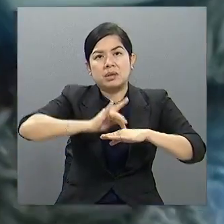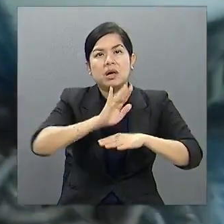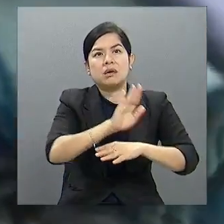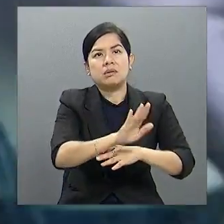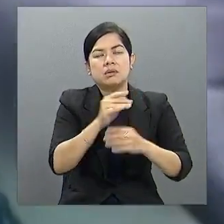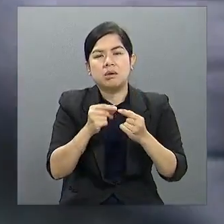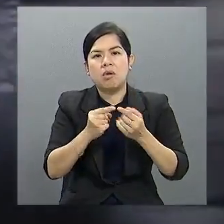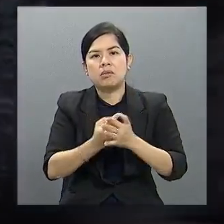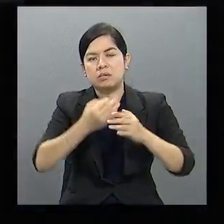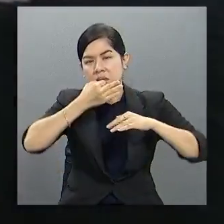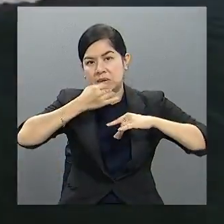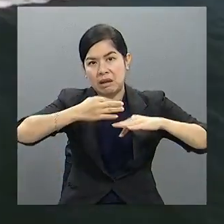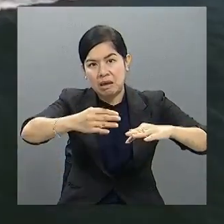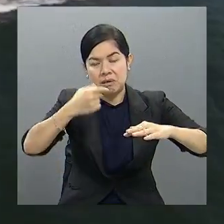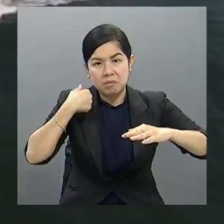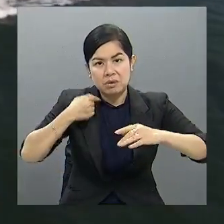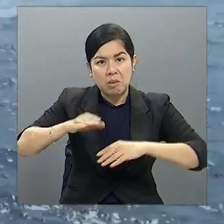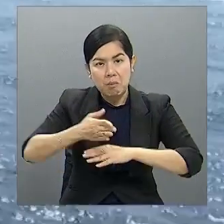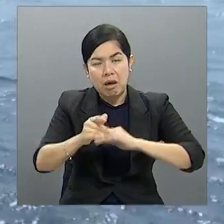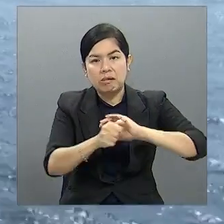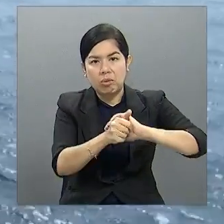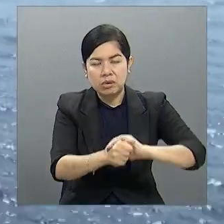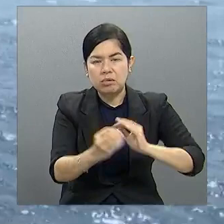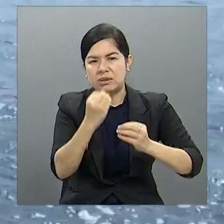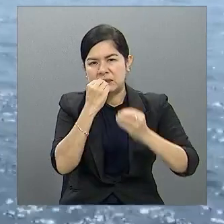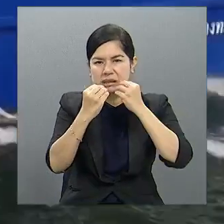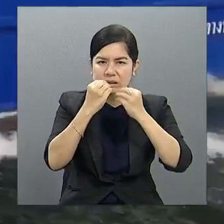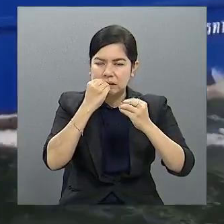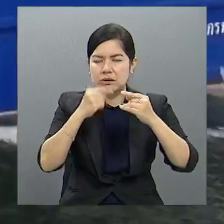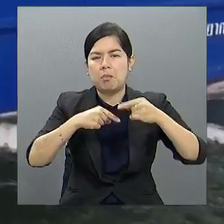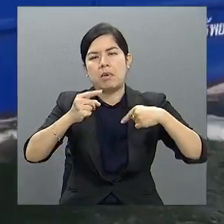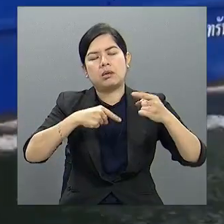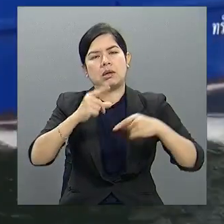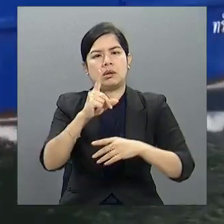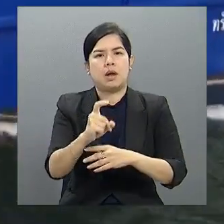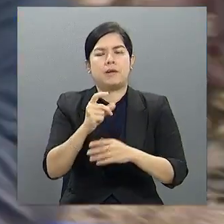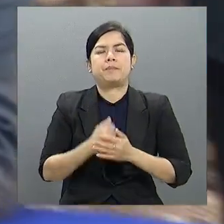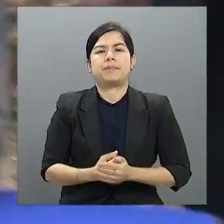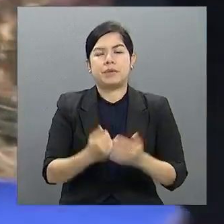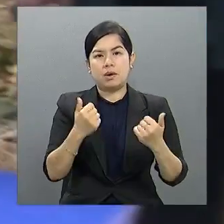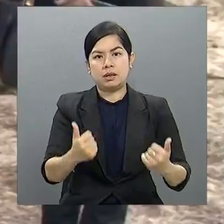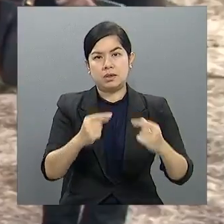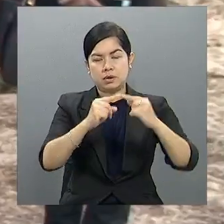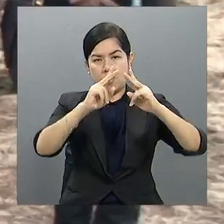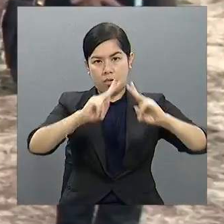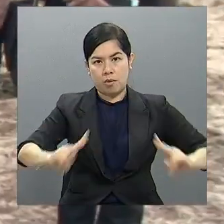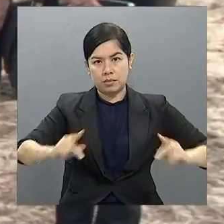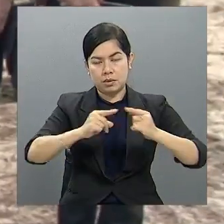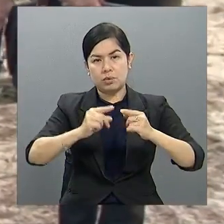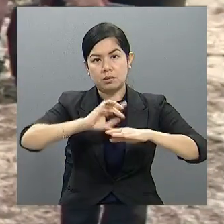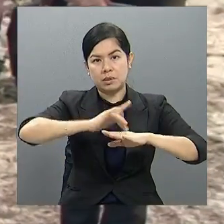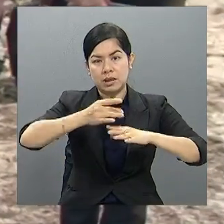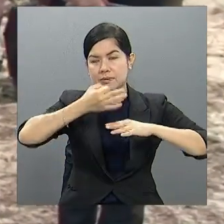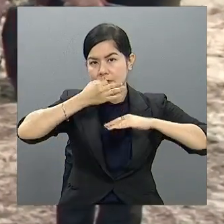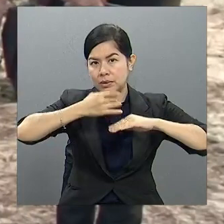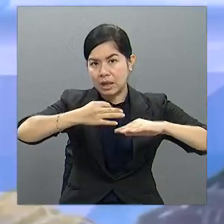ค่ะปัจจุบันค่ะทางกรมทรัพยากรทางทะเลและชายฝั่งได้ตั้งศูนย์เฝ้าระวังและติดตามสถาน